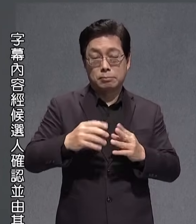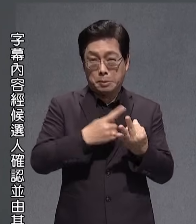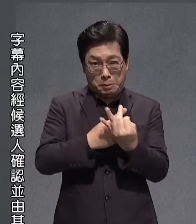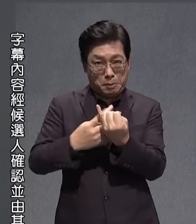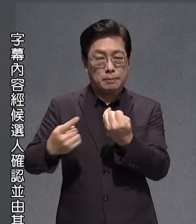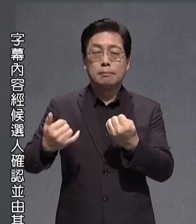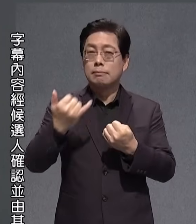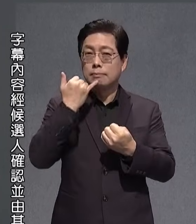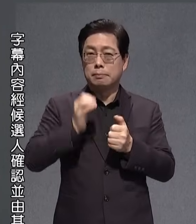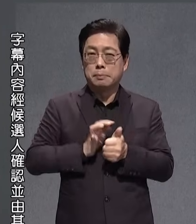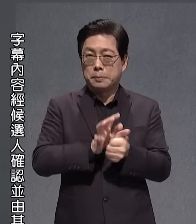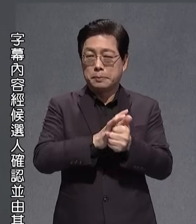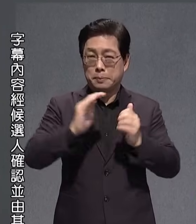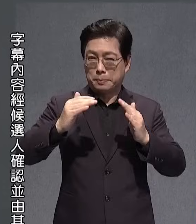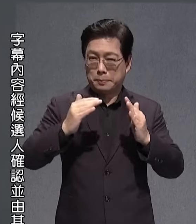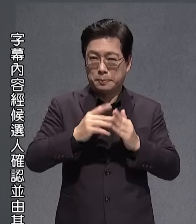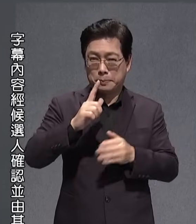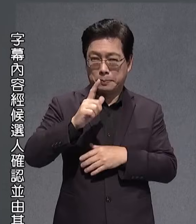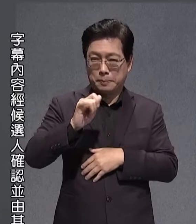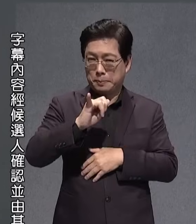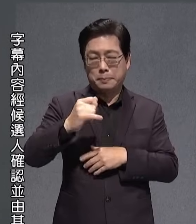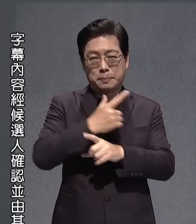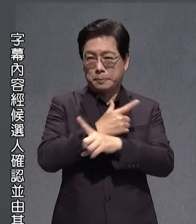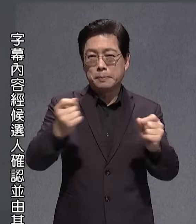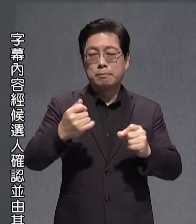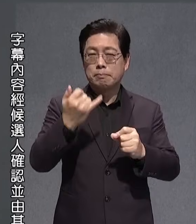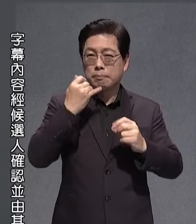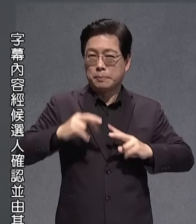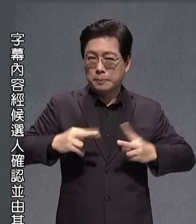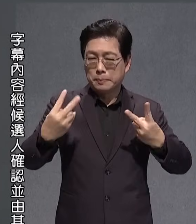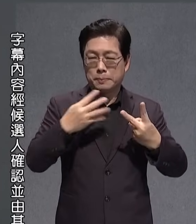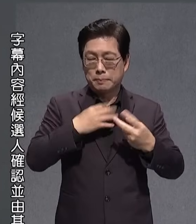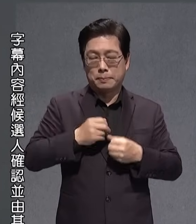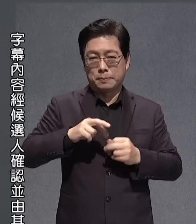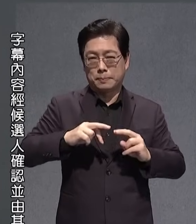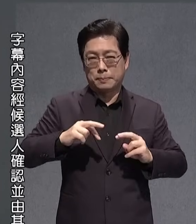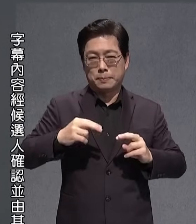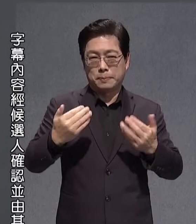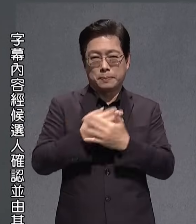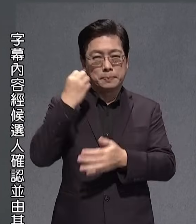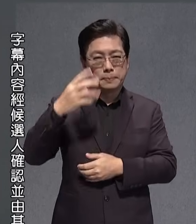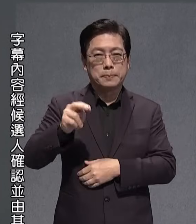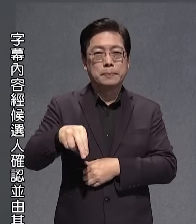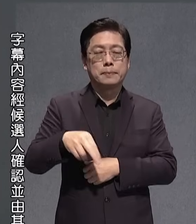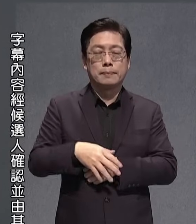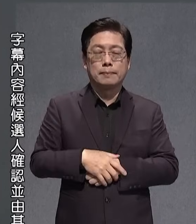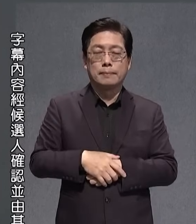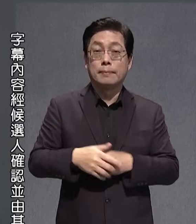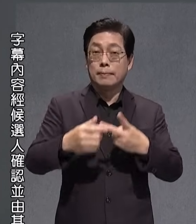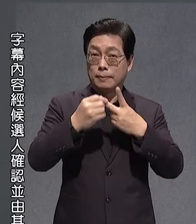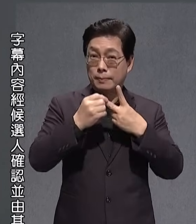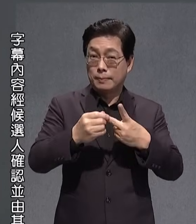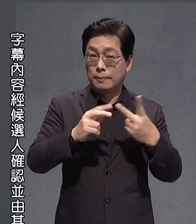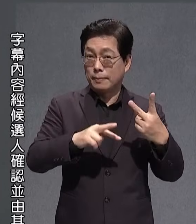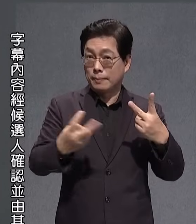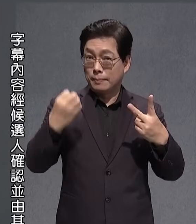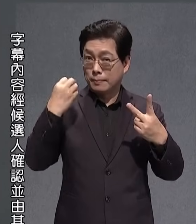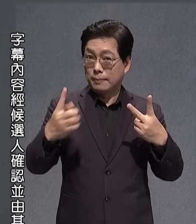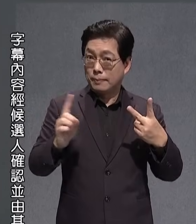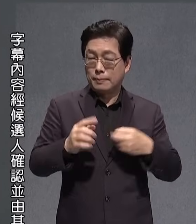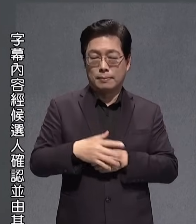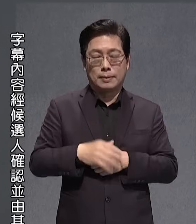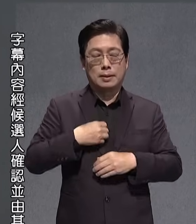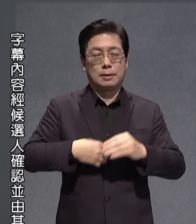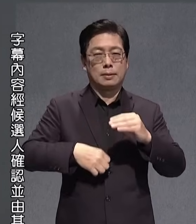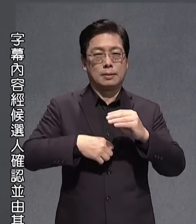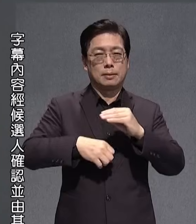达到智慧国家，而进行成功的数位转型。第二项转型是净零